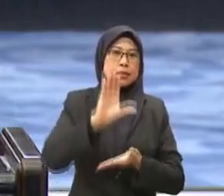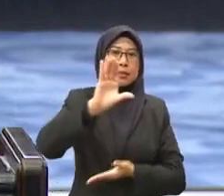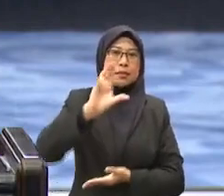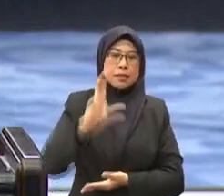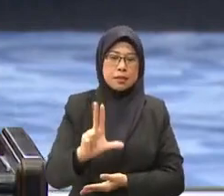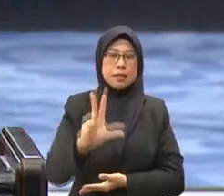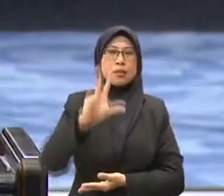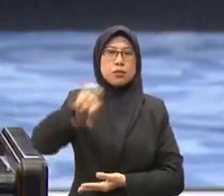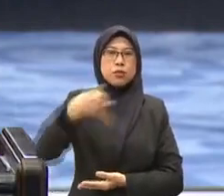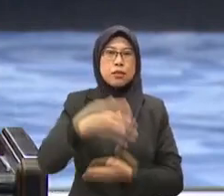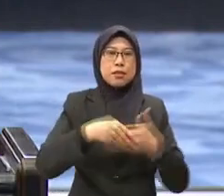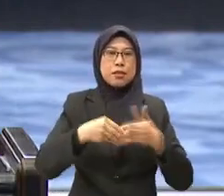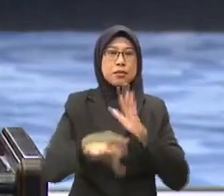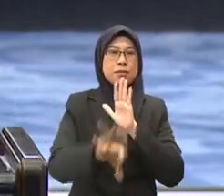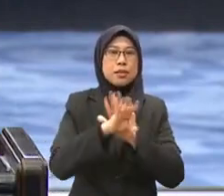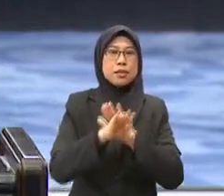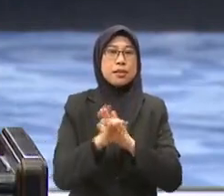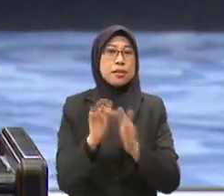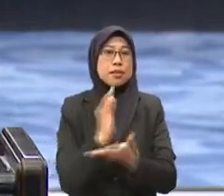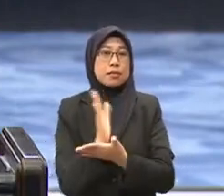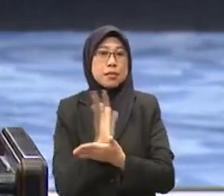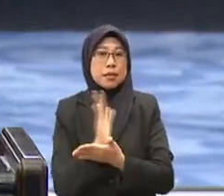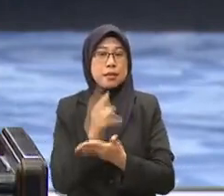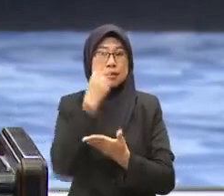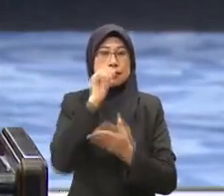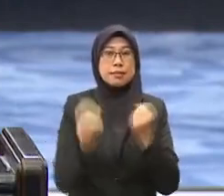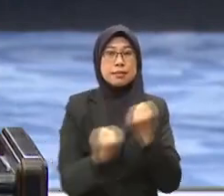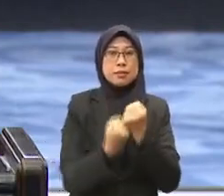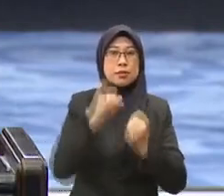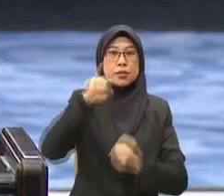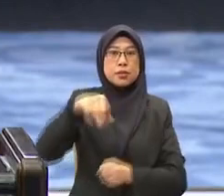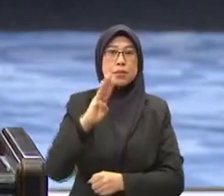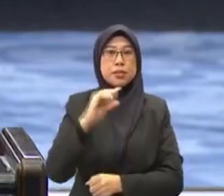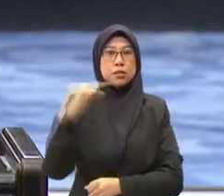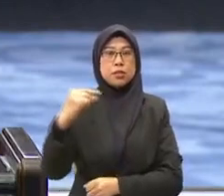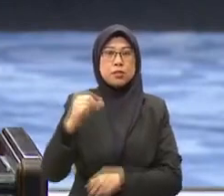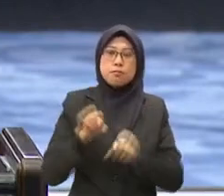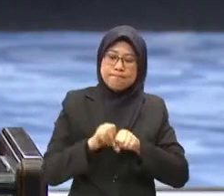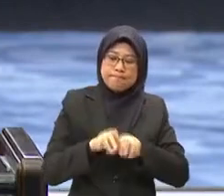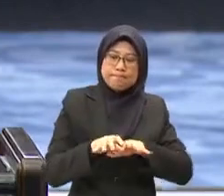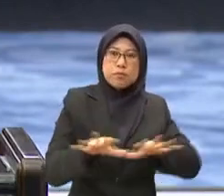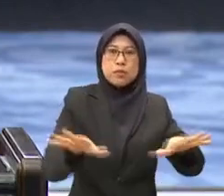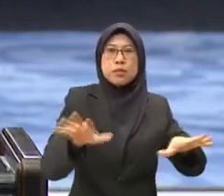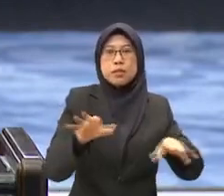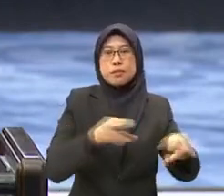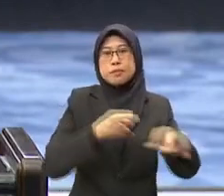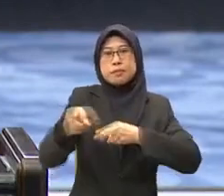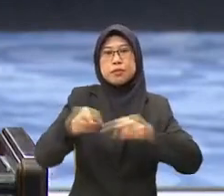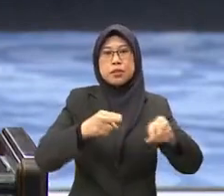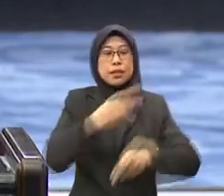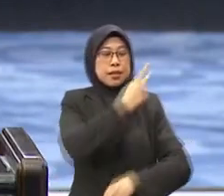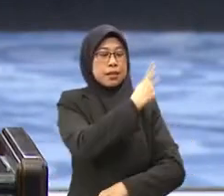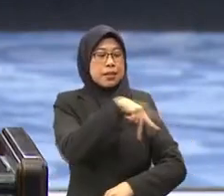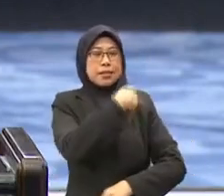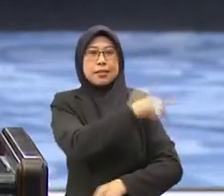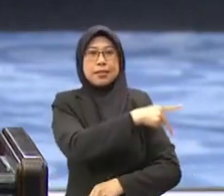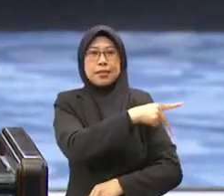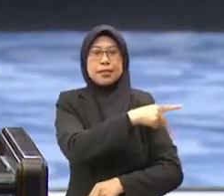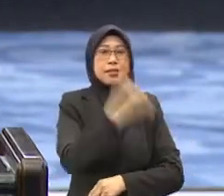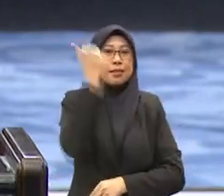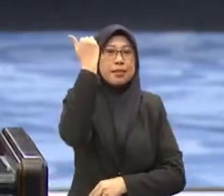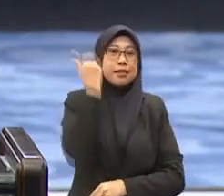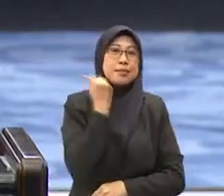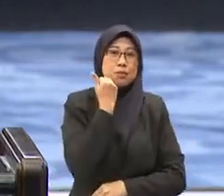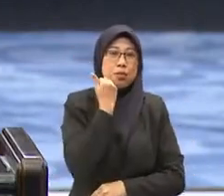jutaia bagi lantikan sementara bagi menyokong jbg untuk memperluaskan pengendalian klinik guaman bergerak di